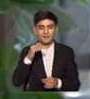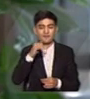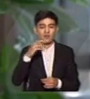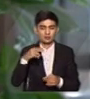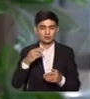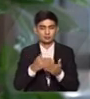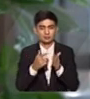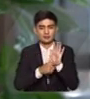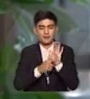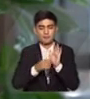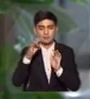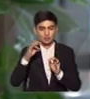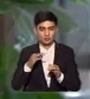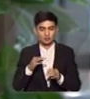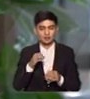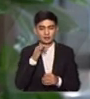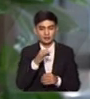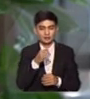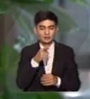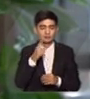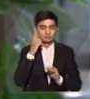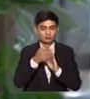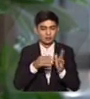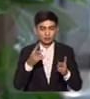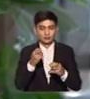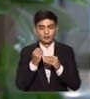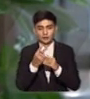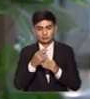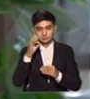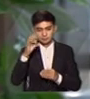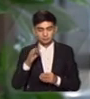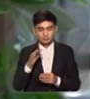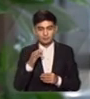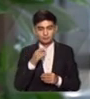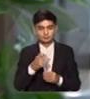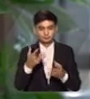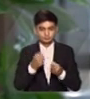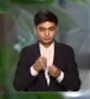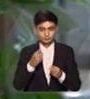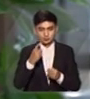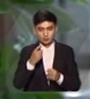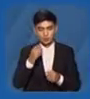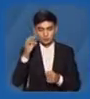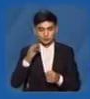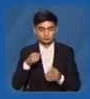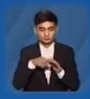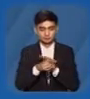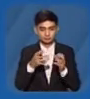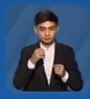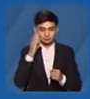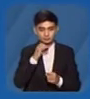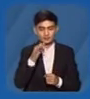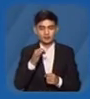порядка 70%. При этом вы должны понимать, что 12% он взимается со всех 100%. В